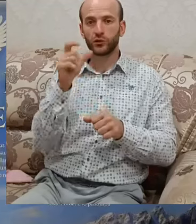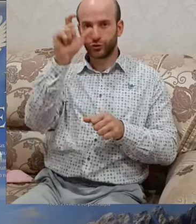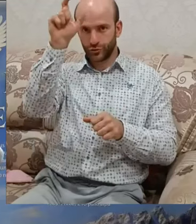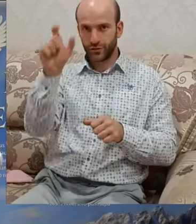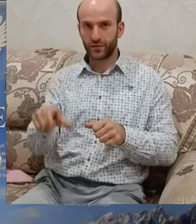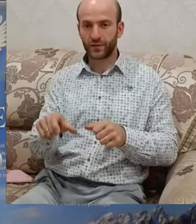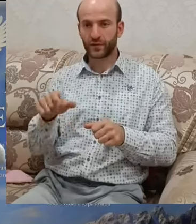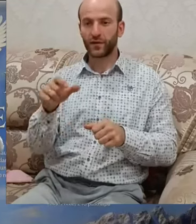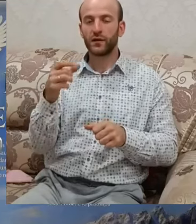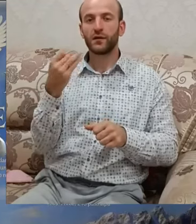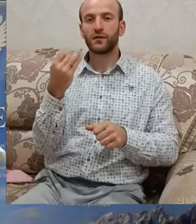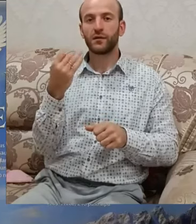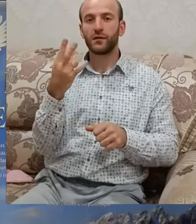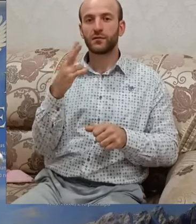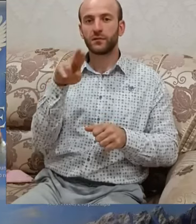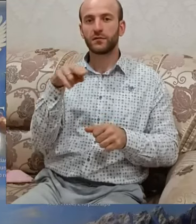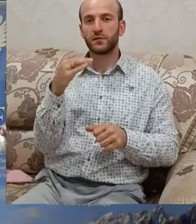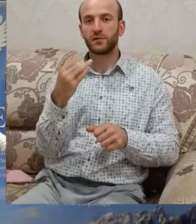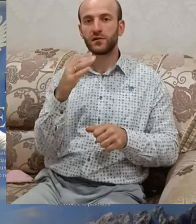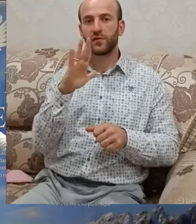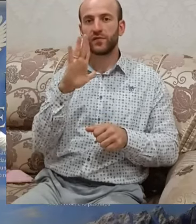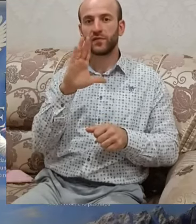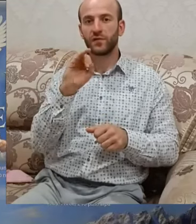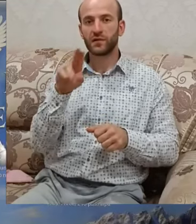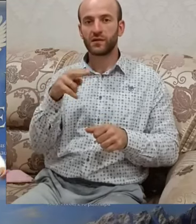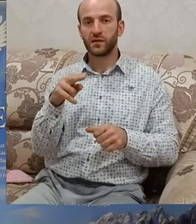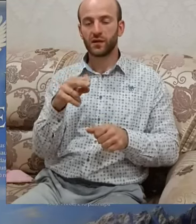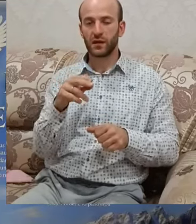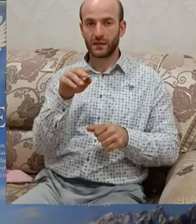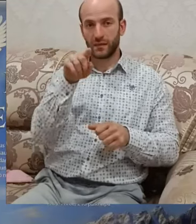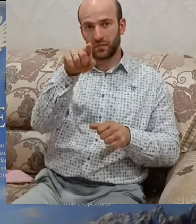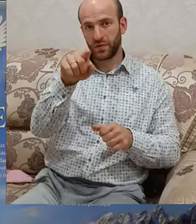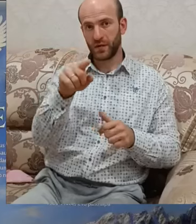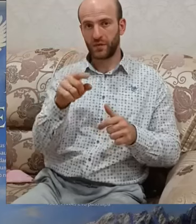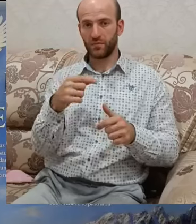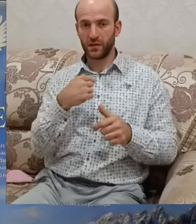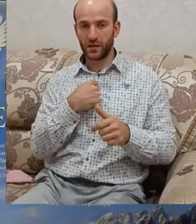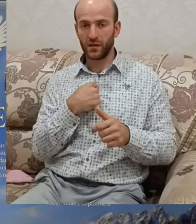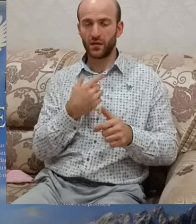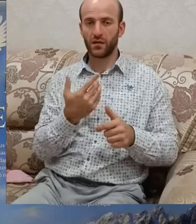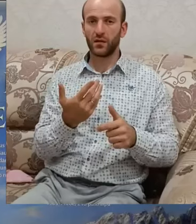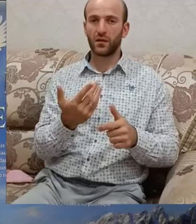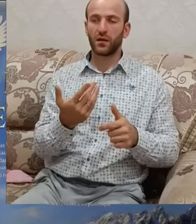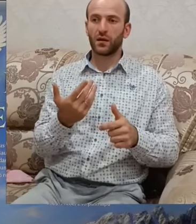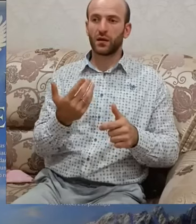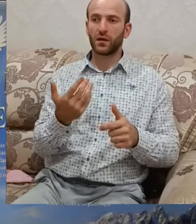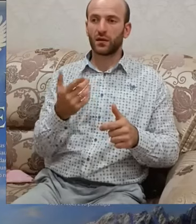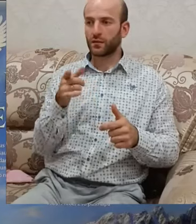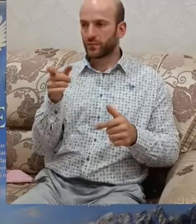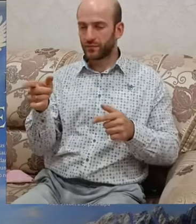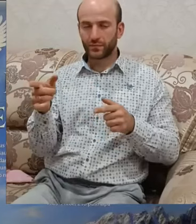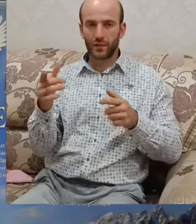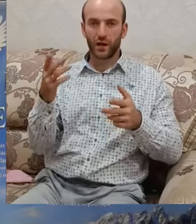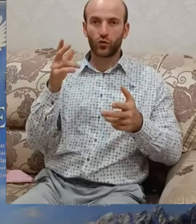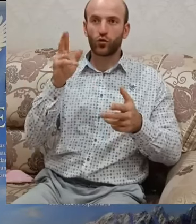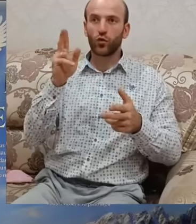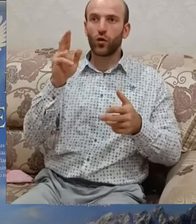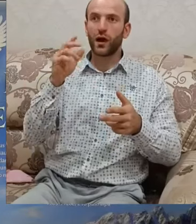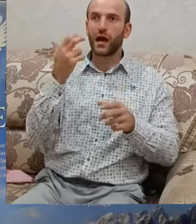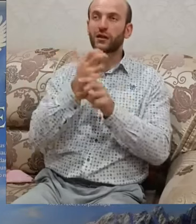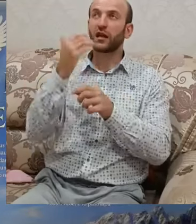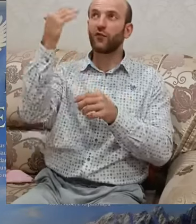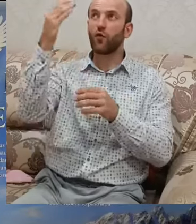individą. Так он соделает индивида. Тебя Tokiu и меня. Tokiu būdu jis sudaro individą. Таким образом он соделывает индивида. Ir tai yra jo kelias. И это его путь.